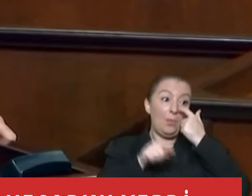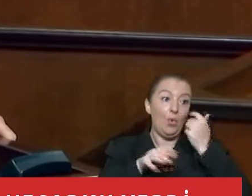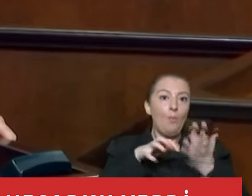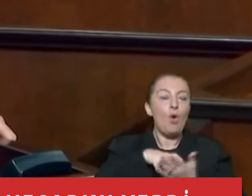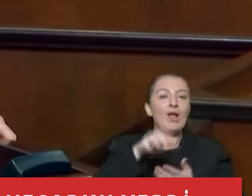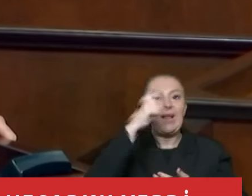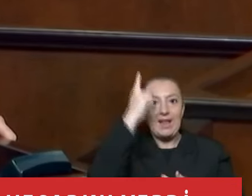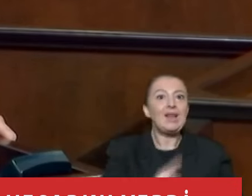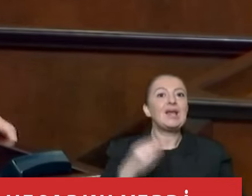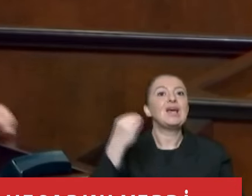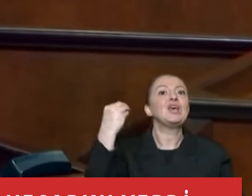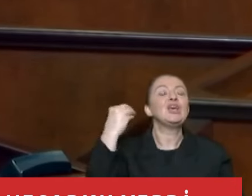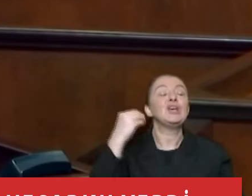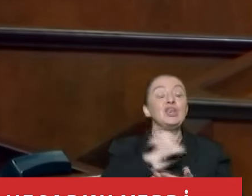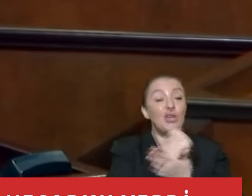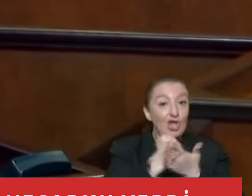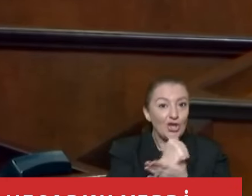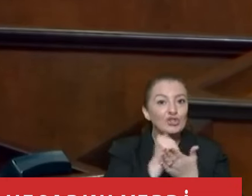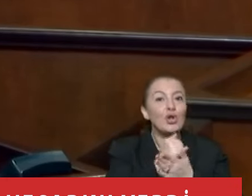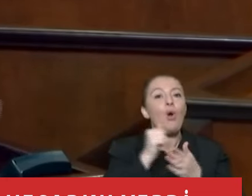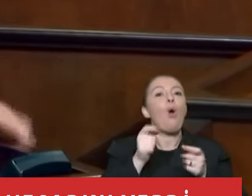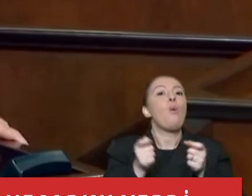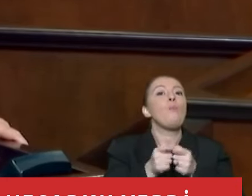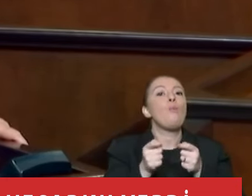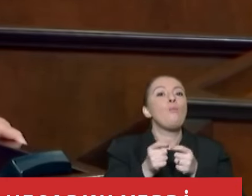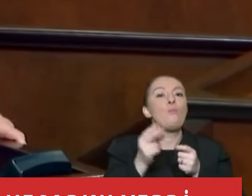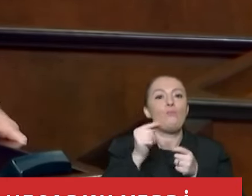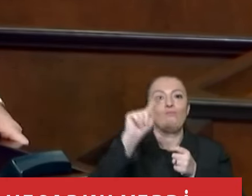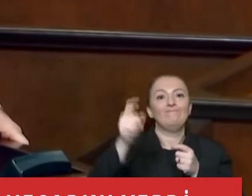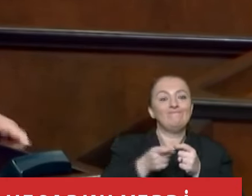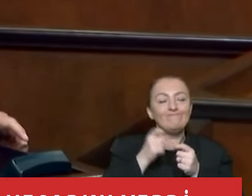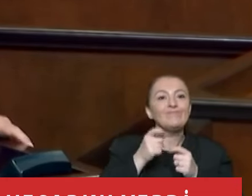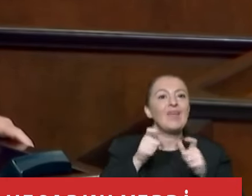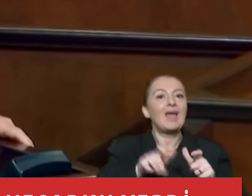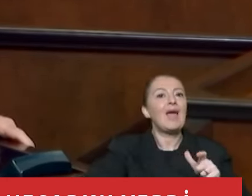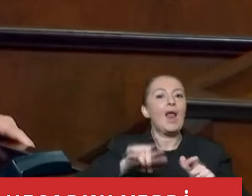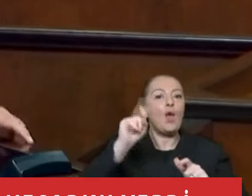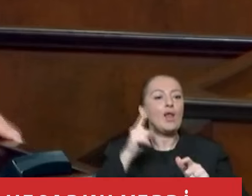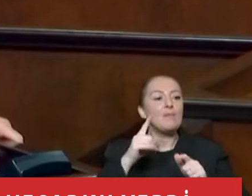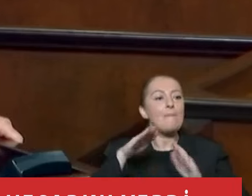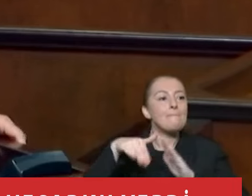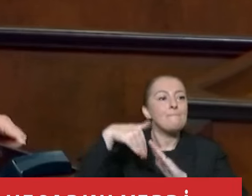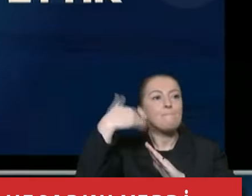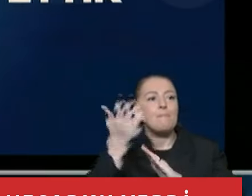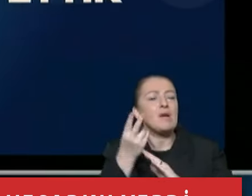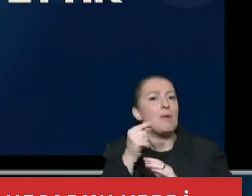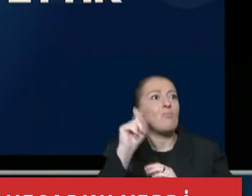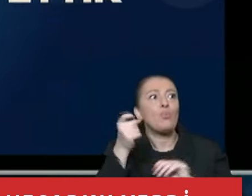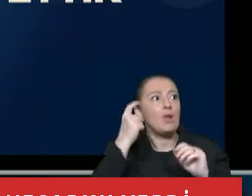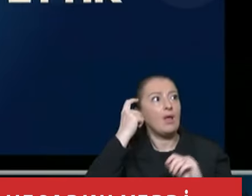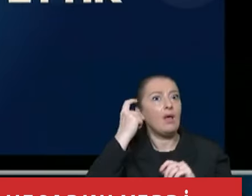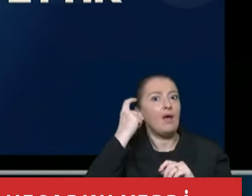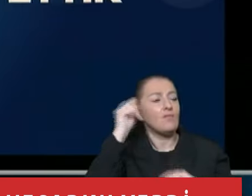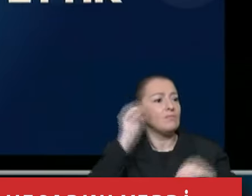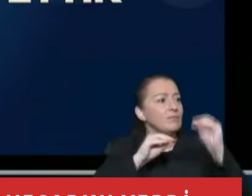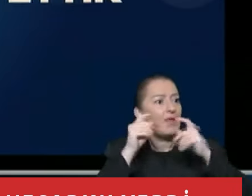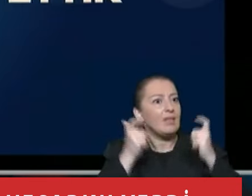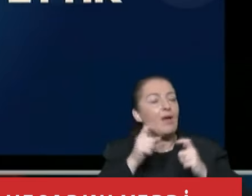bonosunu ihraç ederek yerel yönetimlere alternatif finansman konusunda çok örnek bir